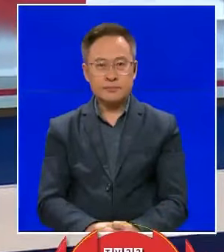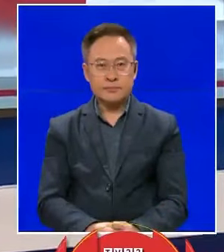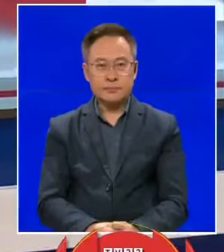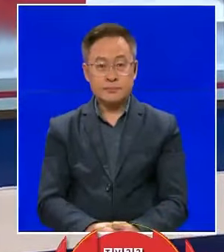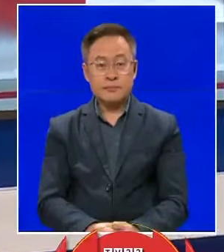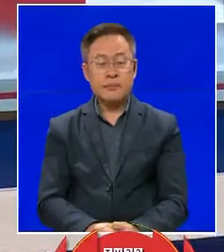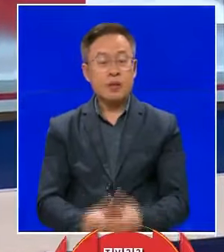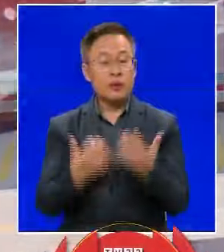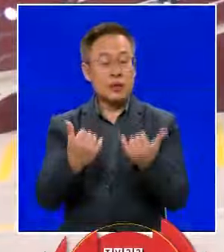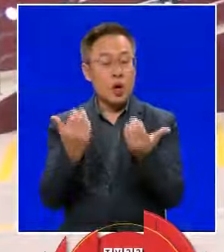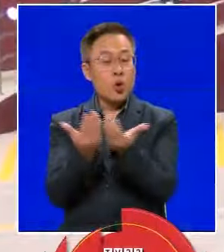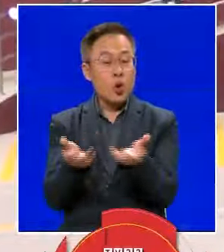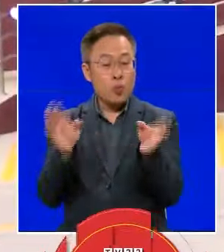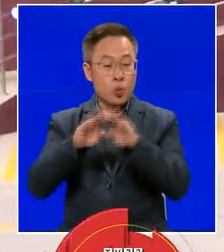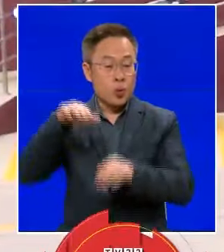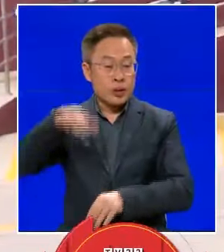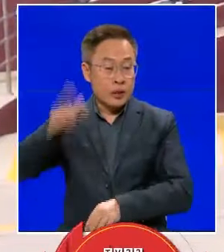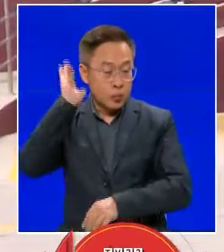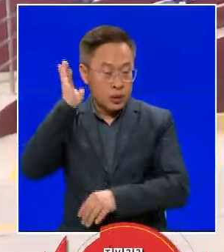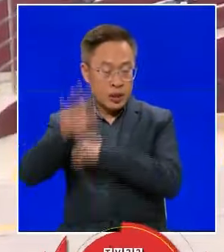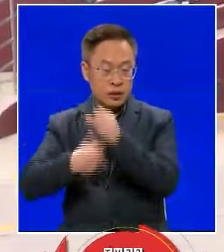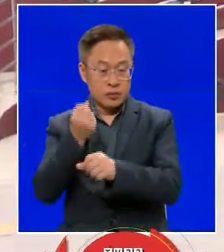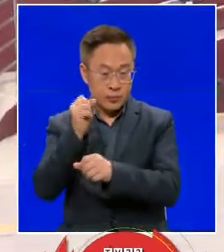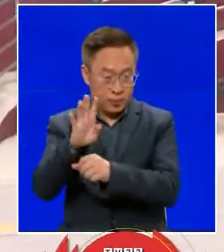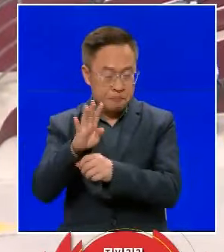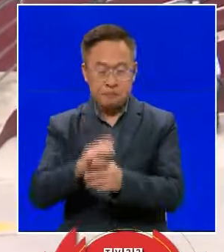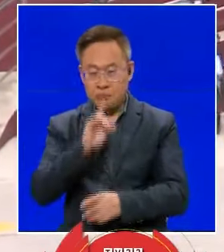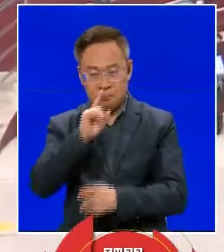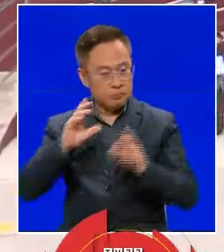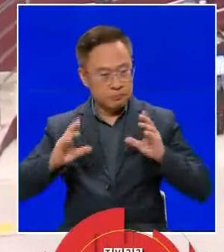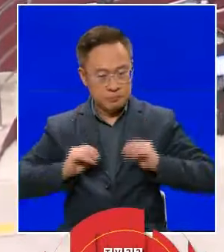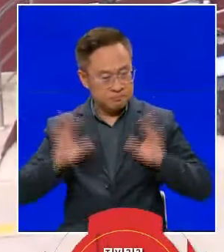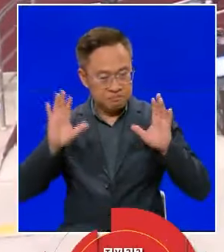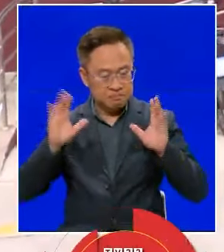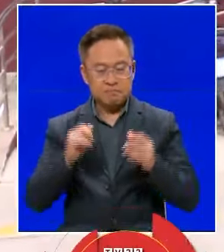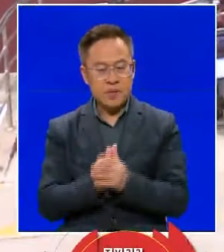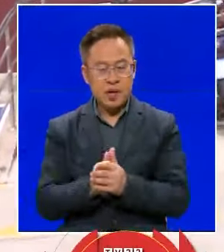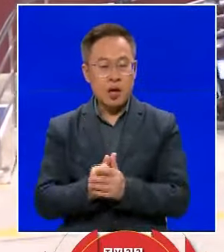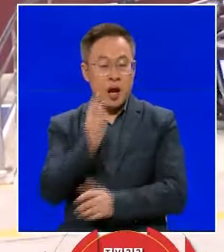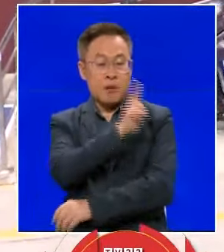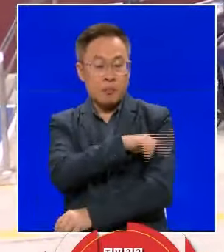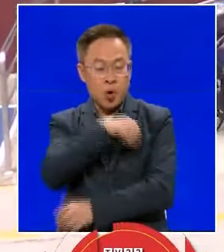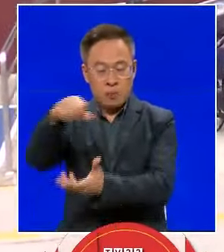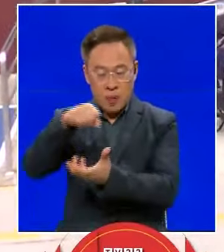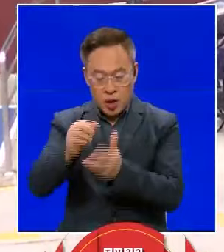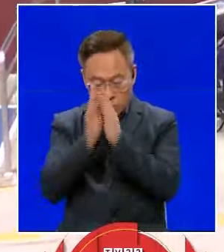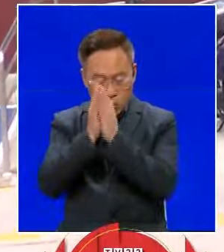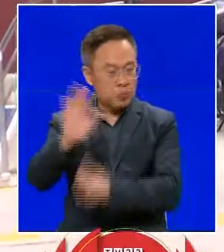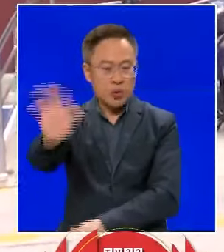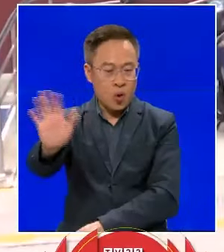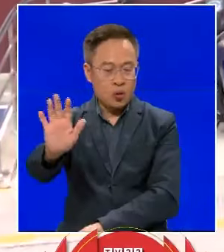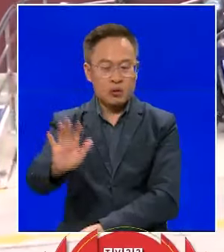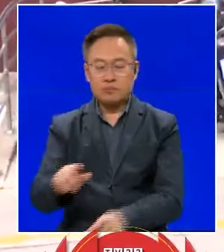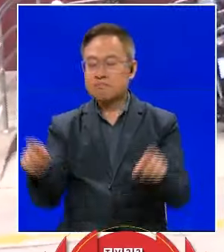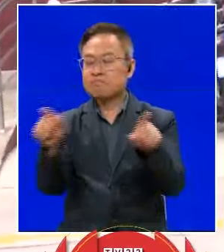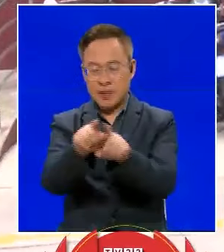ครอบครัวของเด็กชายวัย14ปียืนยันนะครับว่าจะไม่ยอมความและก็ไม่ต้องการคำขอโทษจากผู้อำนวยการโรงพยาบาลนะ